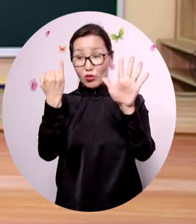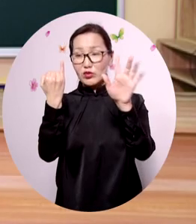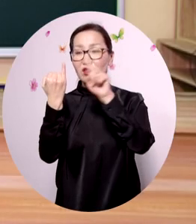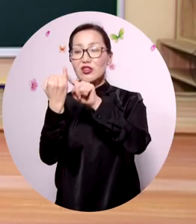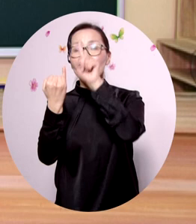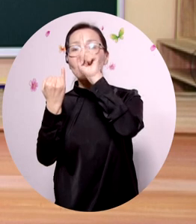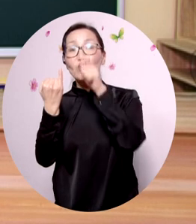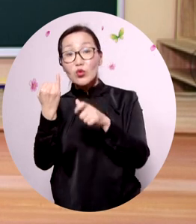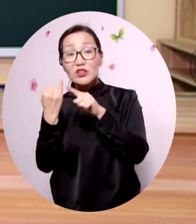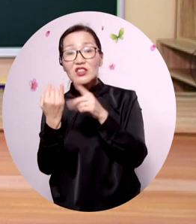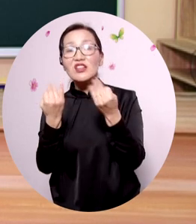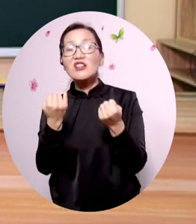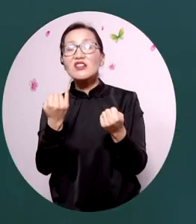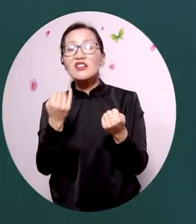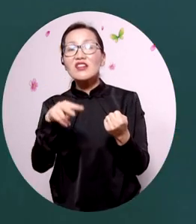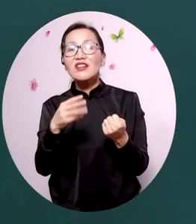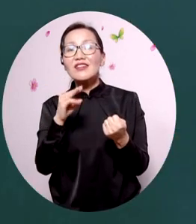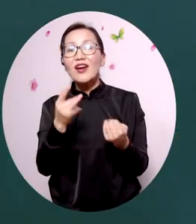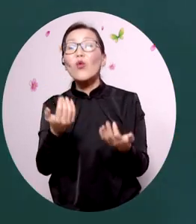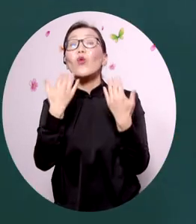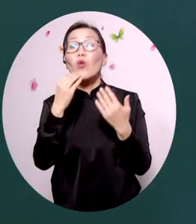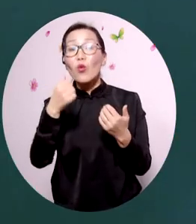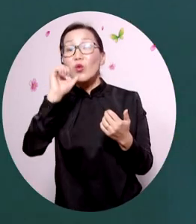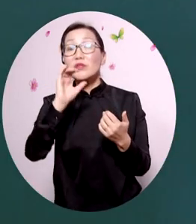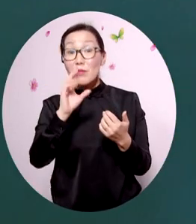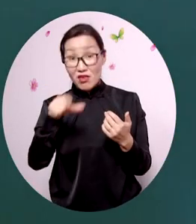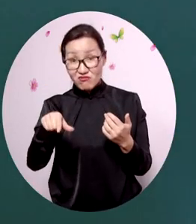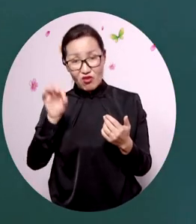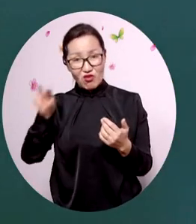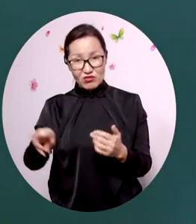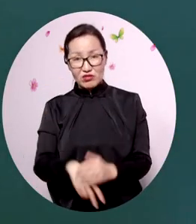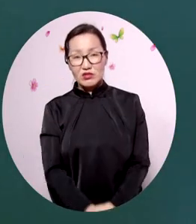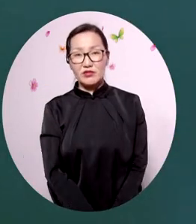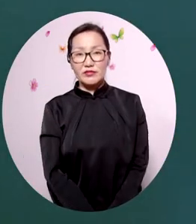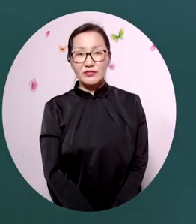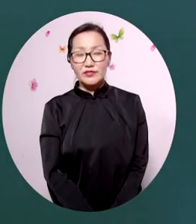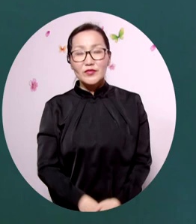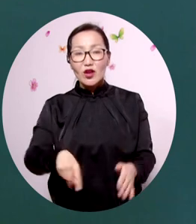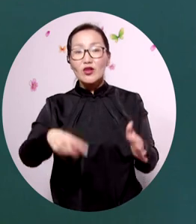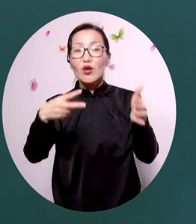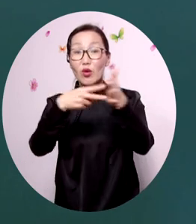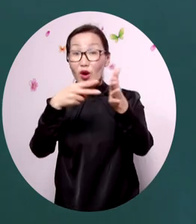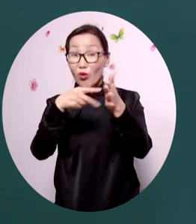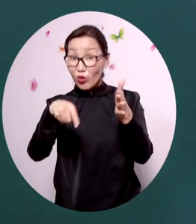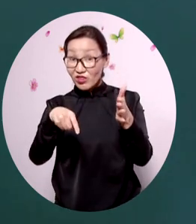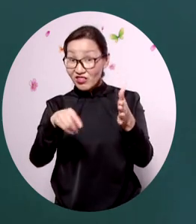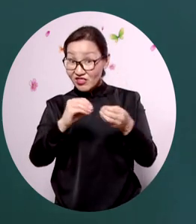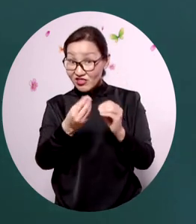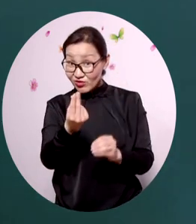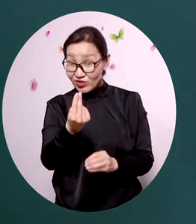За үүнийг олохын тулд бид нар яах ёстой? Нийт юм нь мэдэгдэж байна, тоошрох нь мэдэгдэж байгаа учраас нэг бүрийг олохдоо хуваах үйлдэл хийдэг шүү